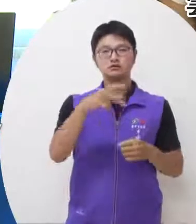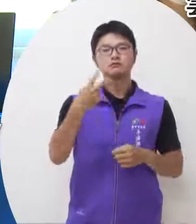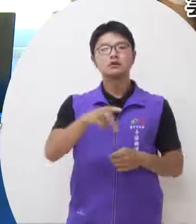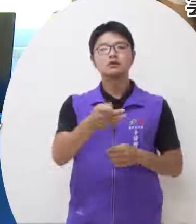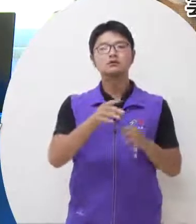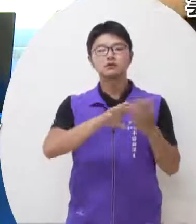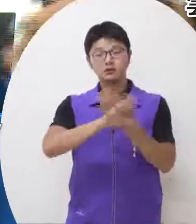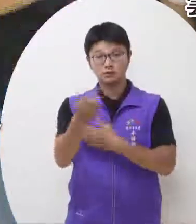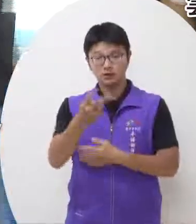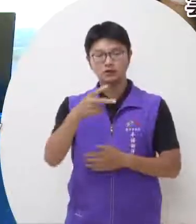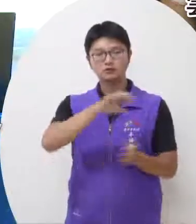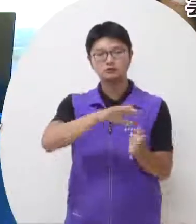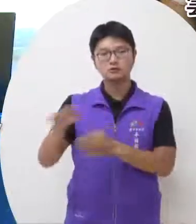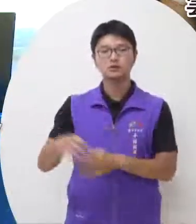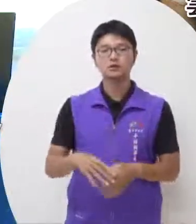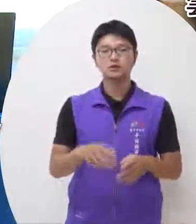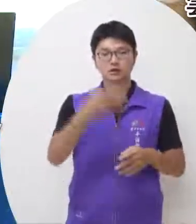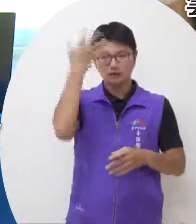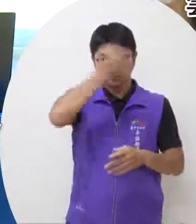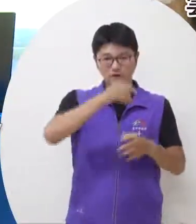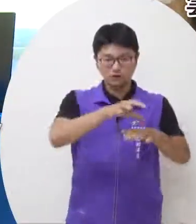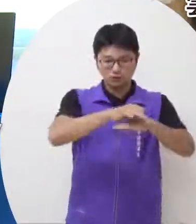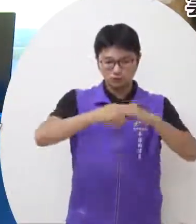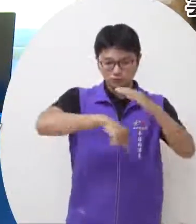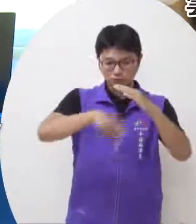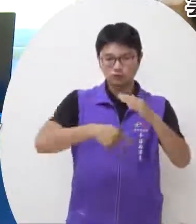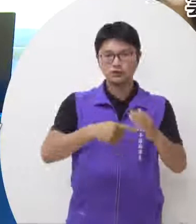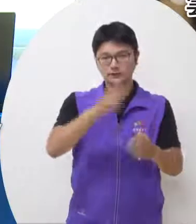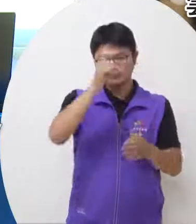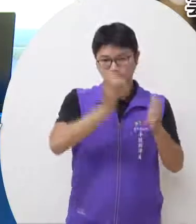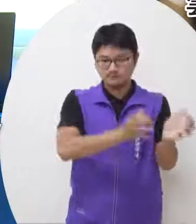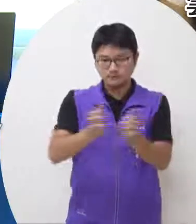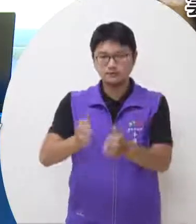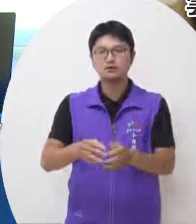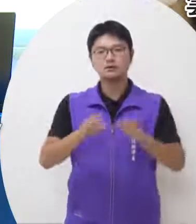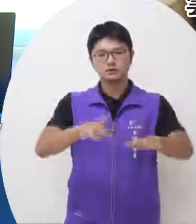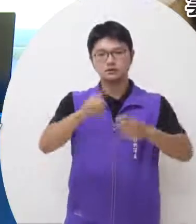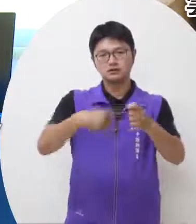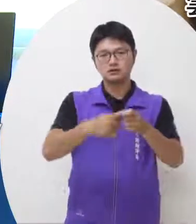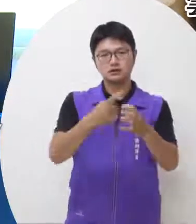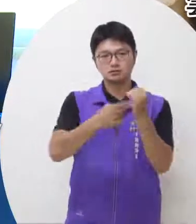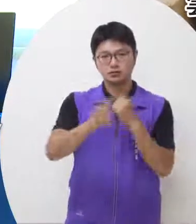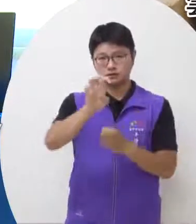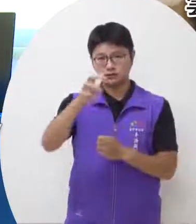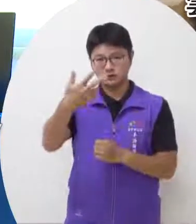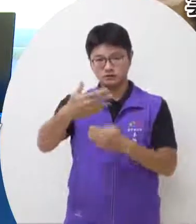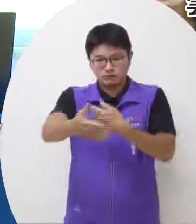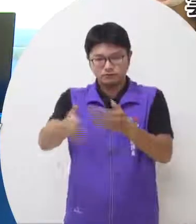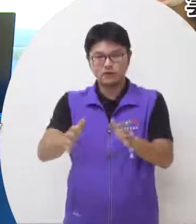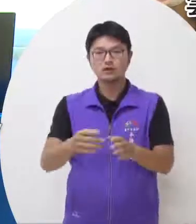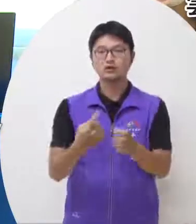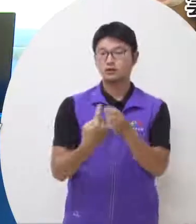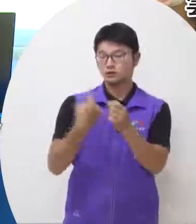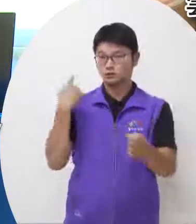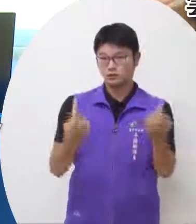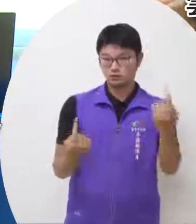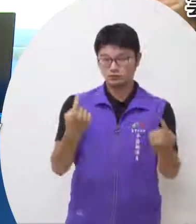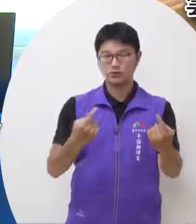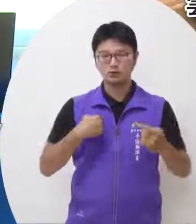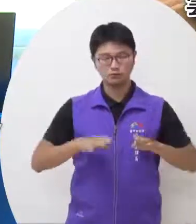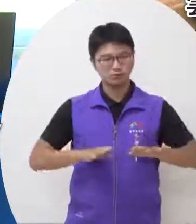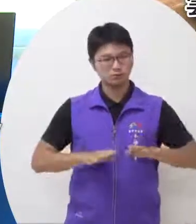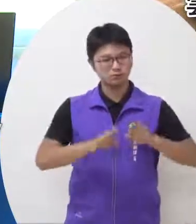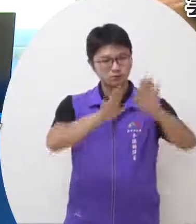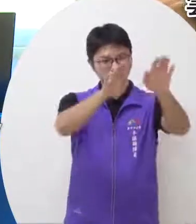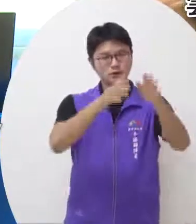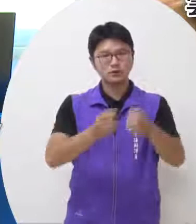然也积极推动长青学院倍增，今年有47班，今年一整年的跟之前相较的话，我们成长幅度